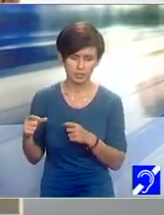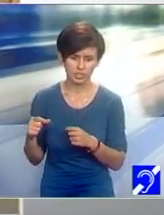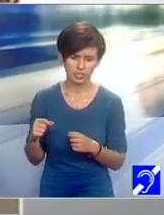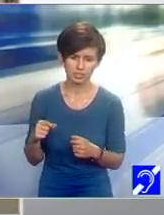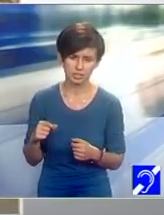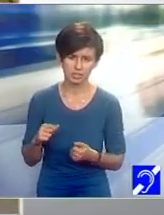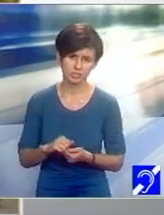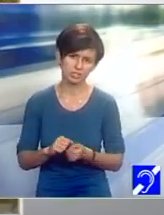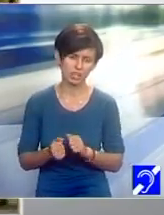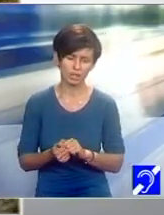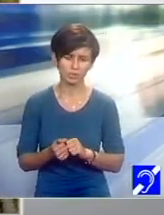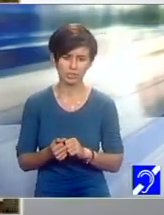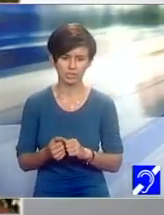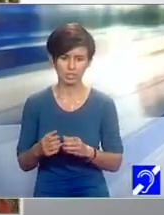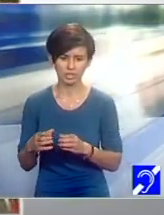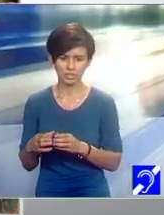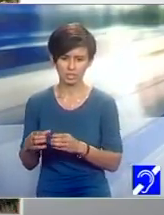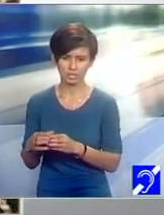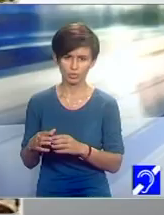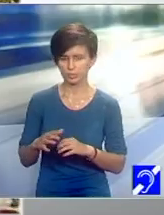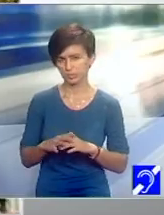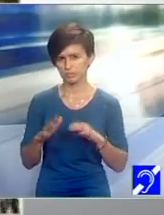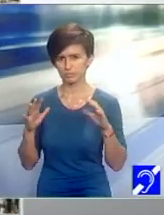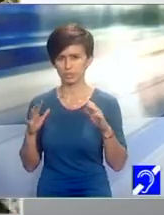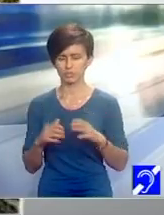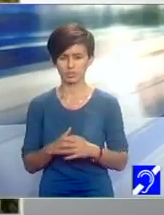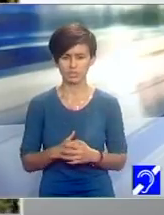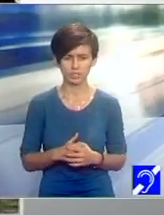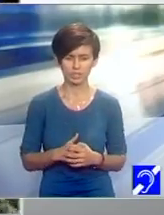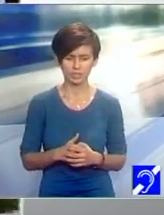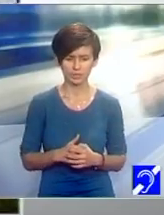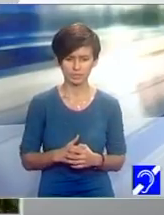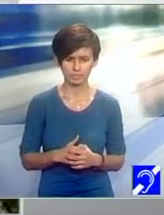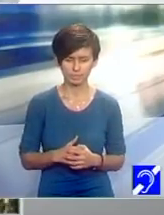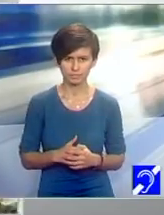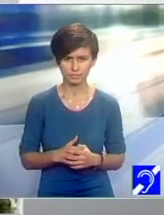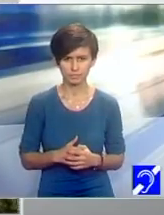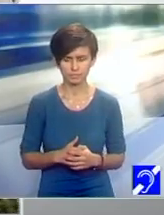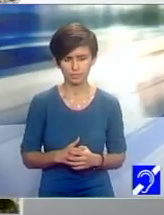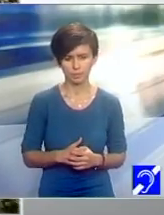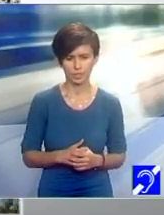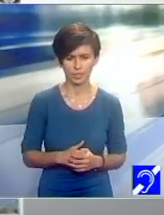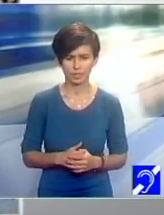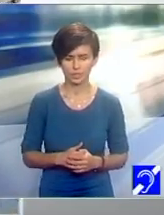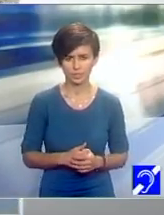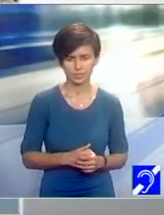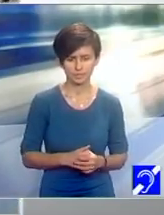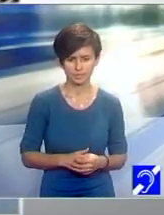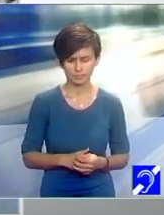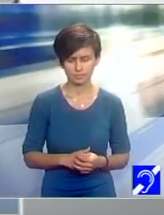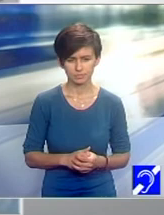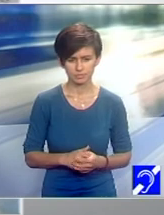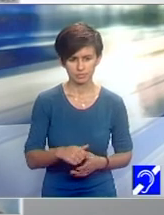etnia principală românească sau maghiară. Vreau să știți că a face